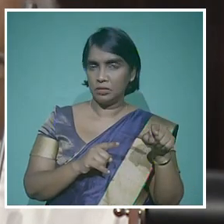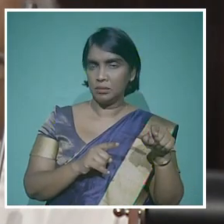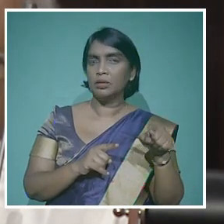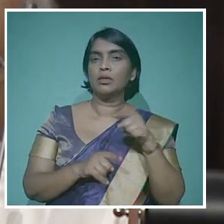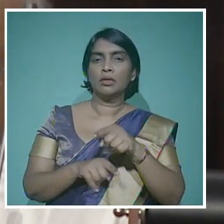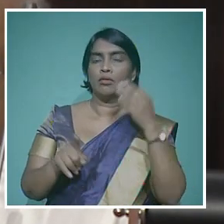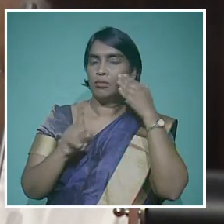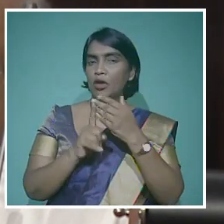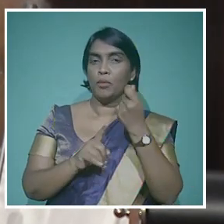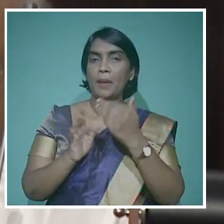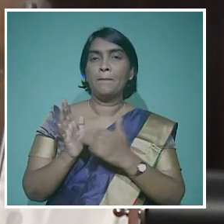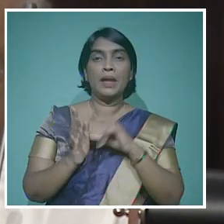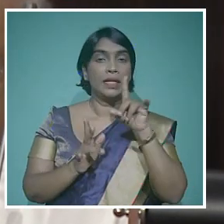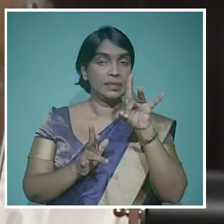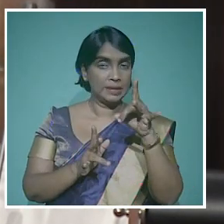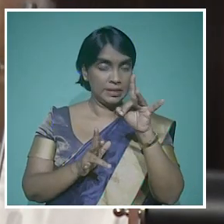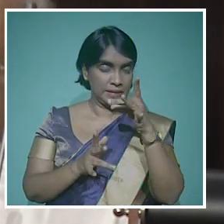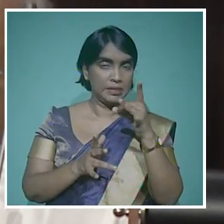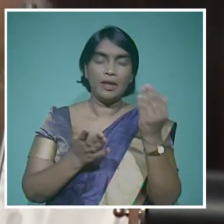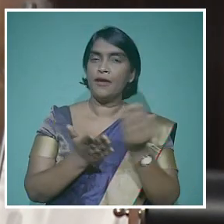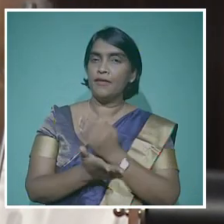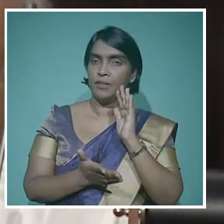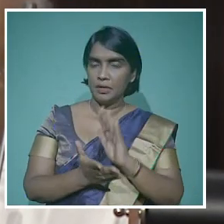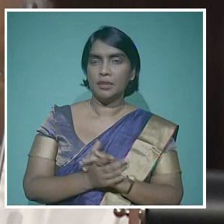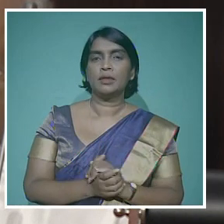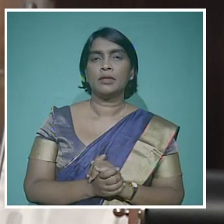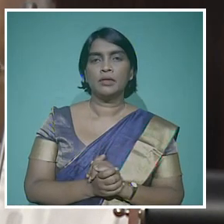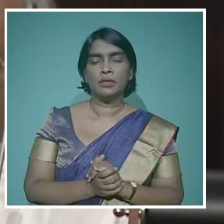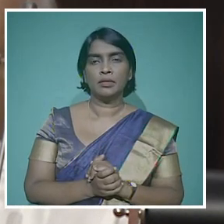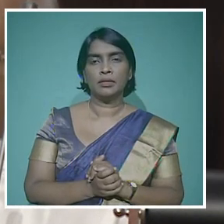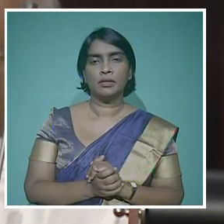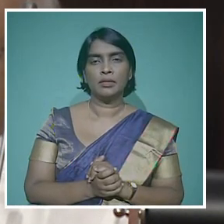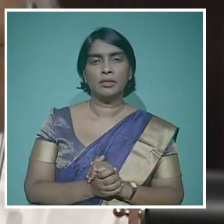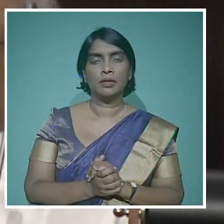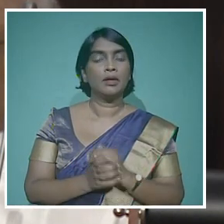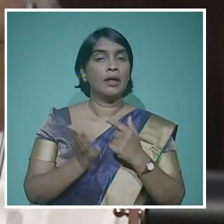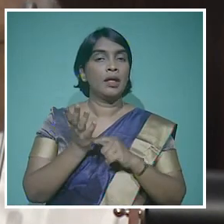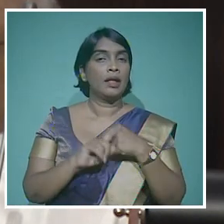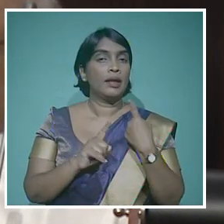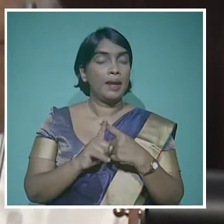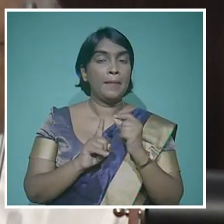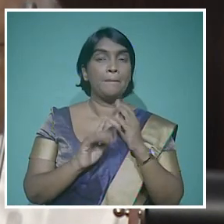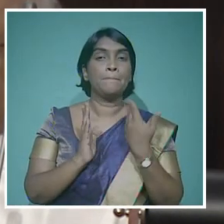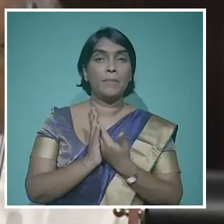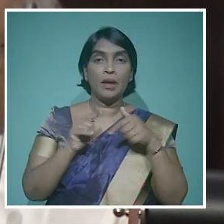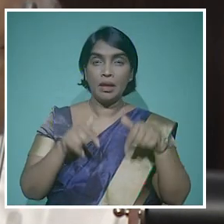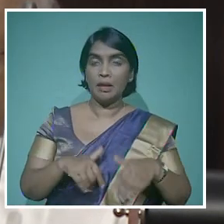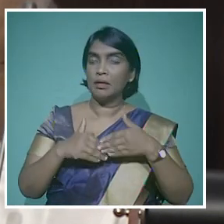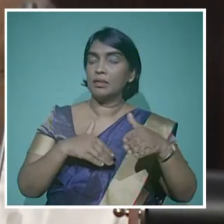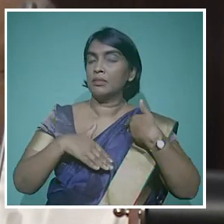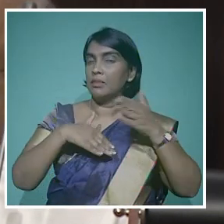ඒ සඳහා රුපියල් මිලියන 100ක් අපි වෙන් කළා තියෙනවා. බදු ප්‍රතිපත්ති ක්‍රියාමාර්ග අද අපි මුහුණ